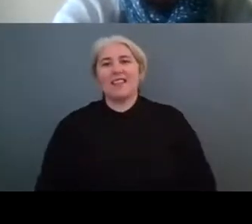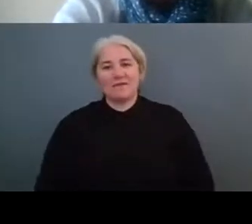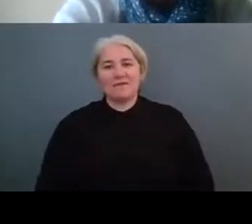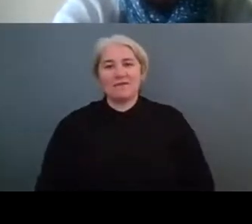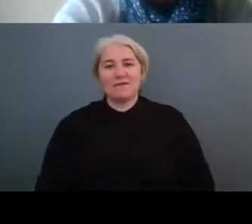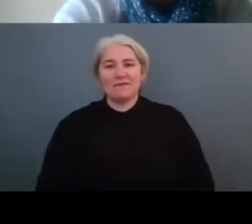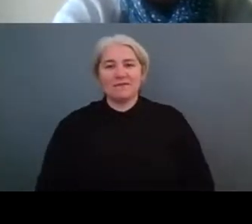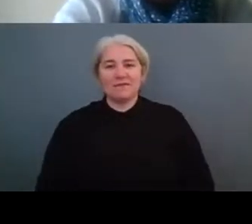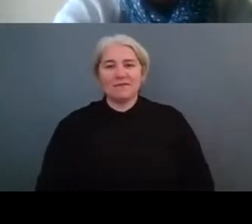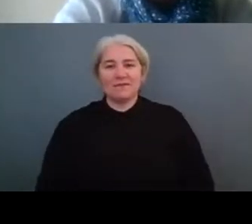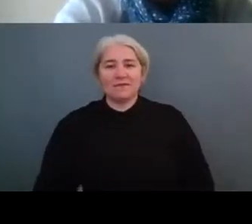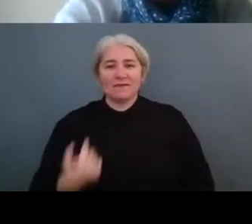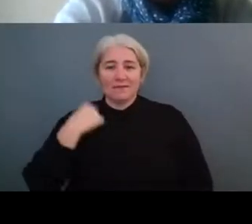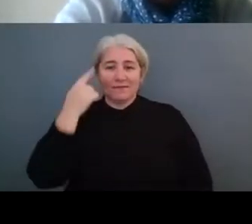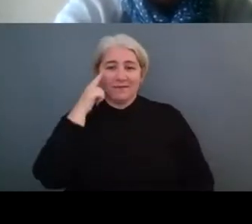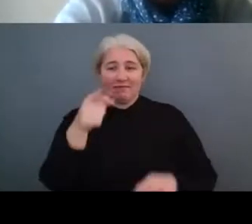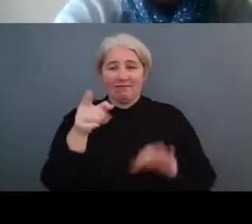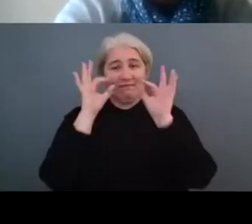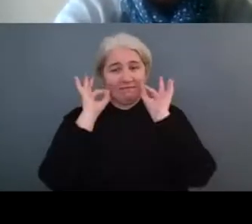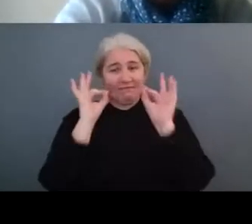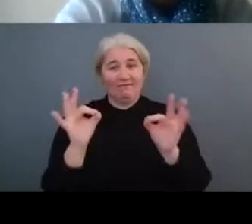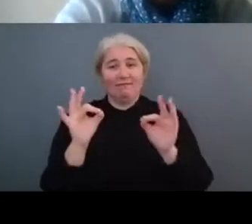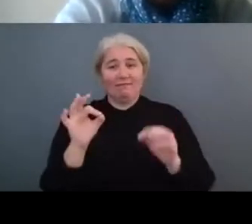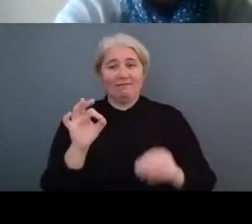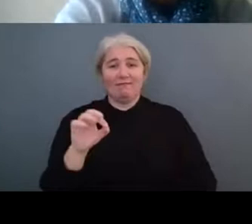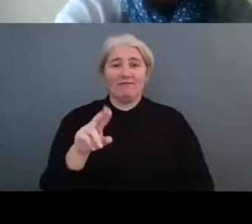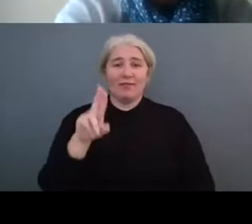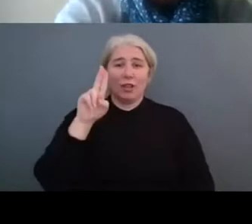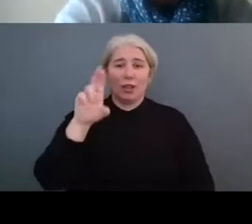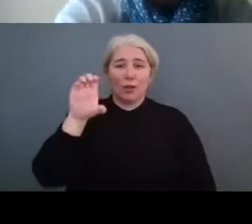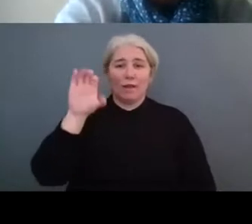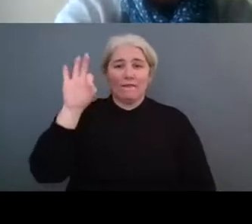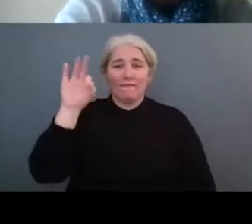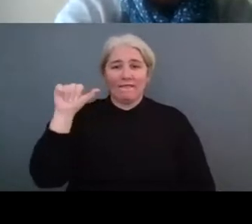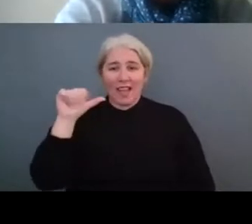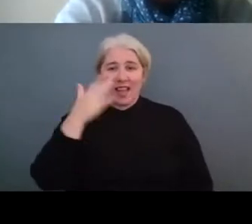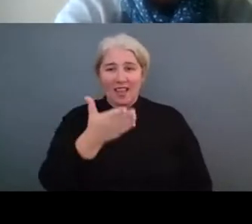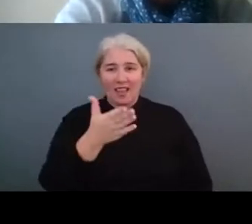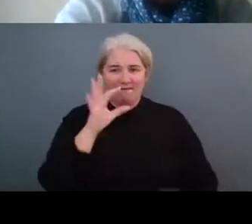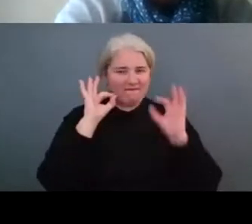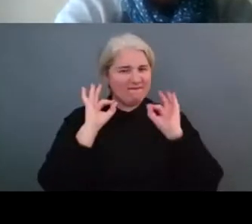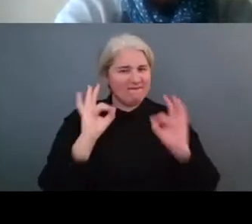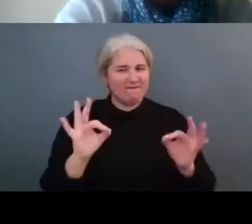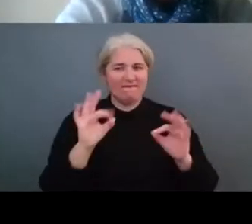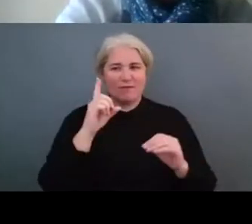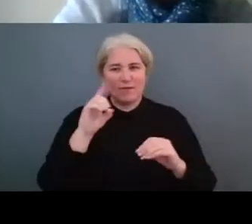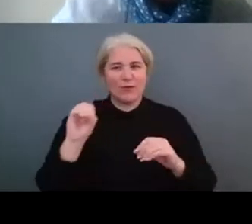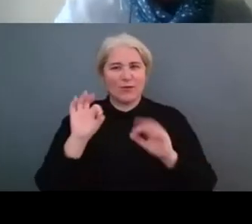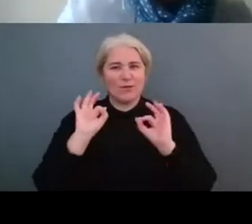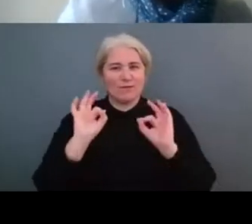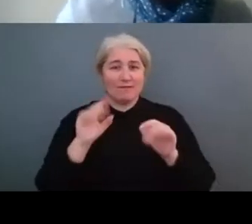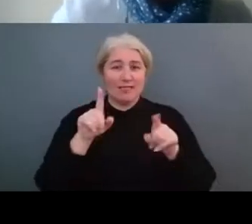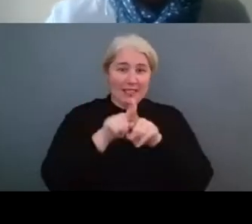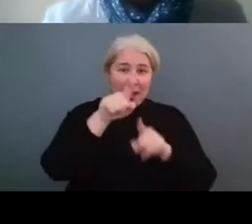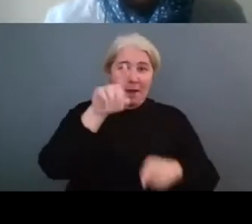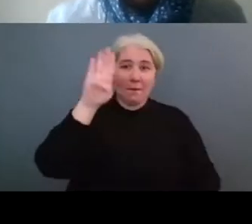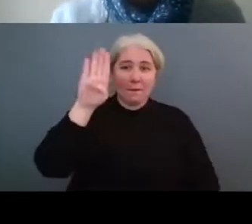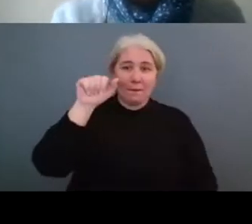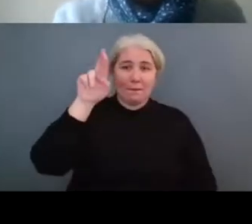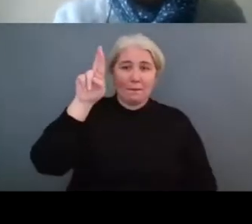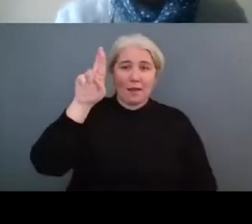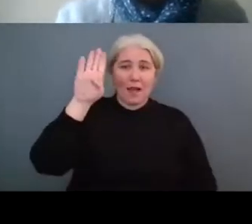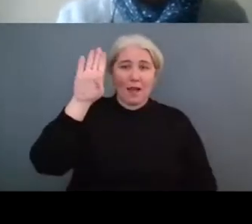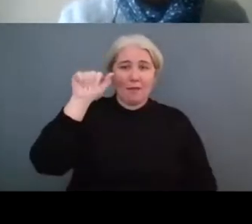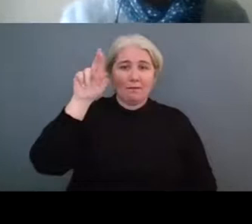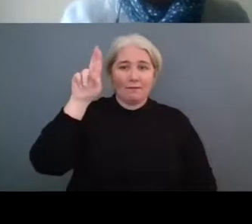voilà, d'intéressant dans des synergies communes qu'il faut qu'on encourage en tout cas et qu'on partage. Je